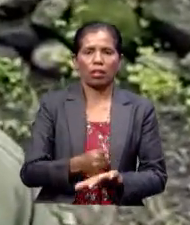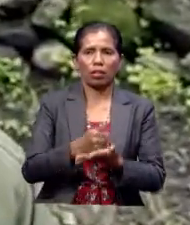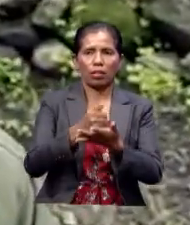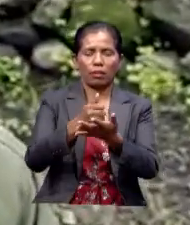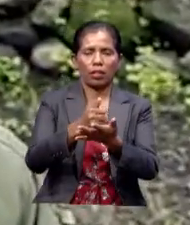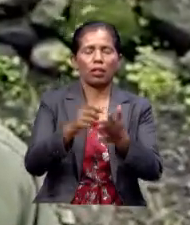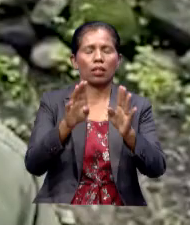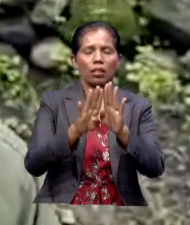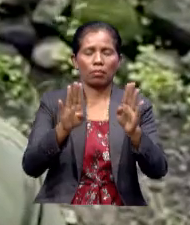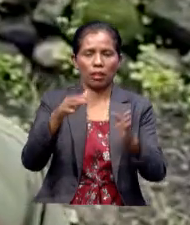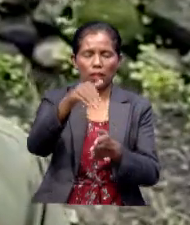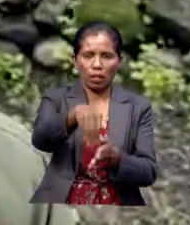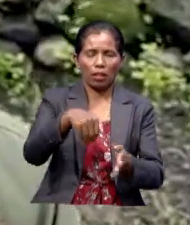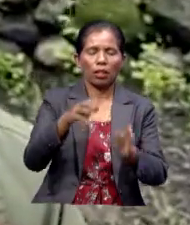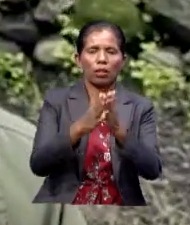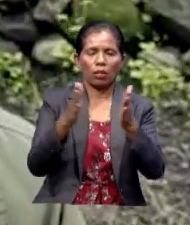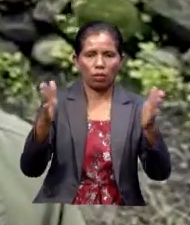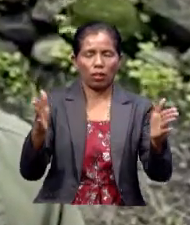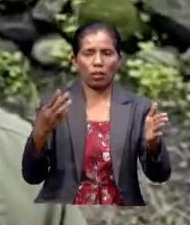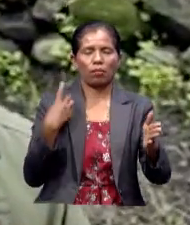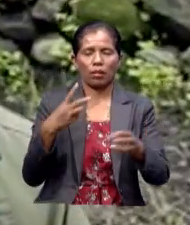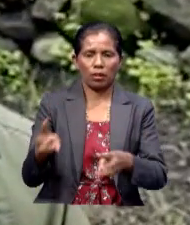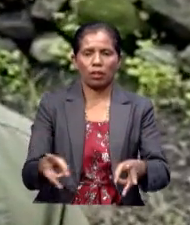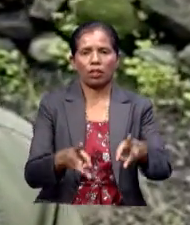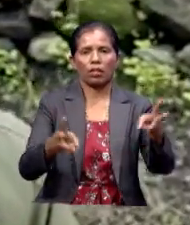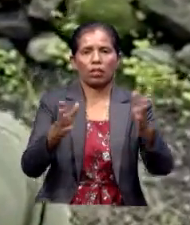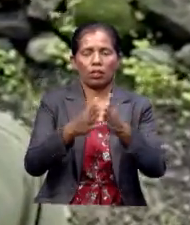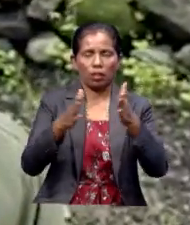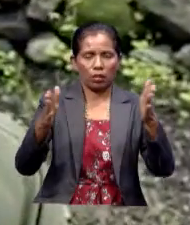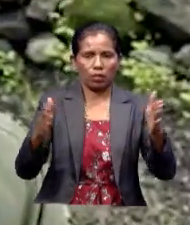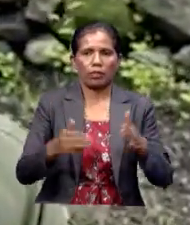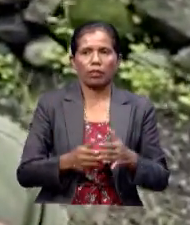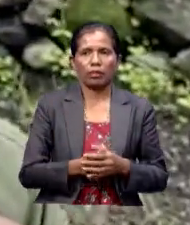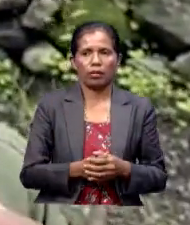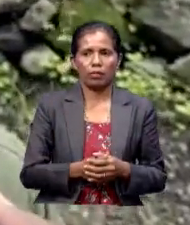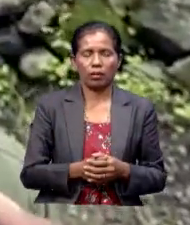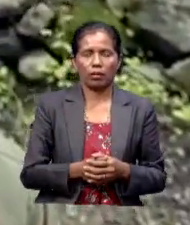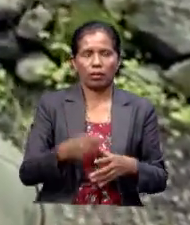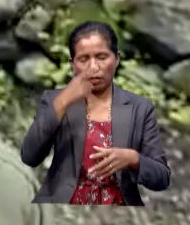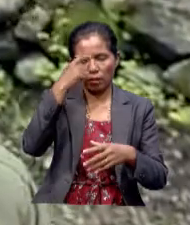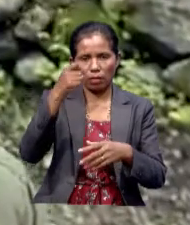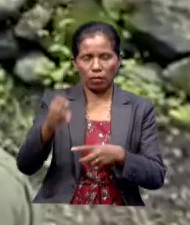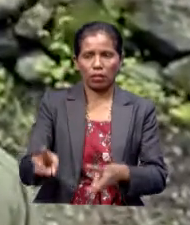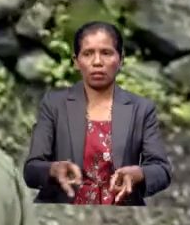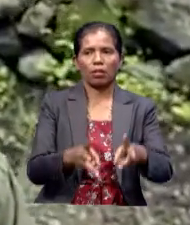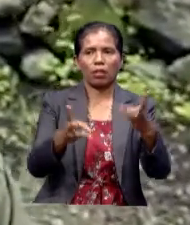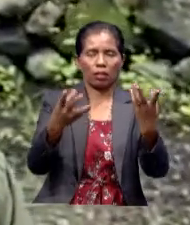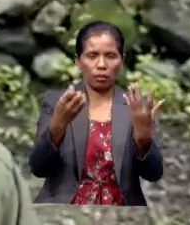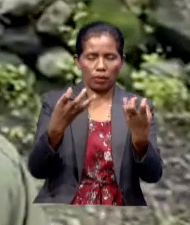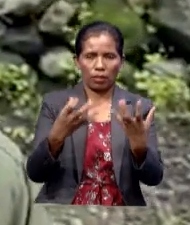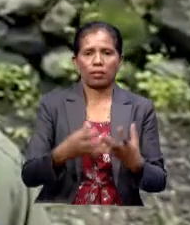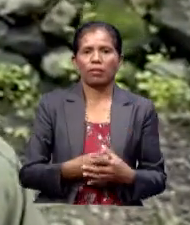ke Guantan tambah area ruan ini produk lokal barat